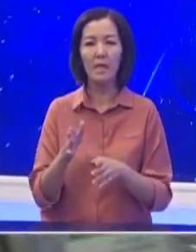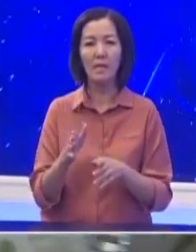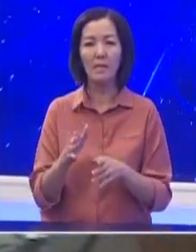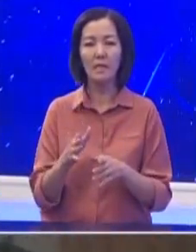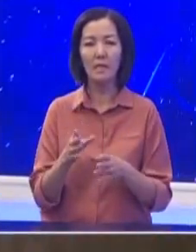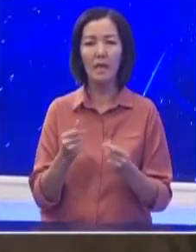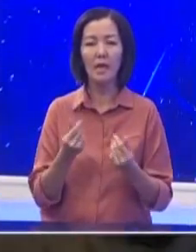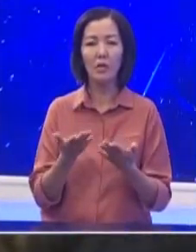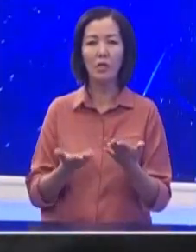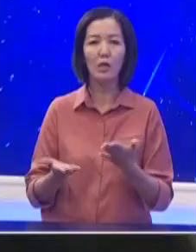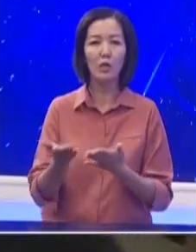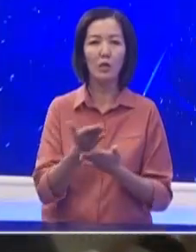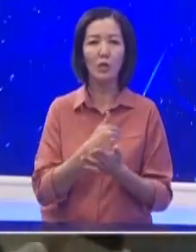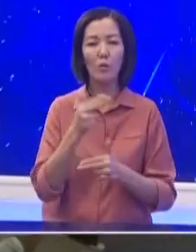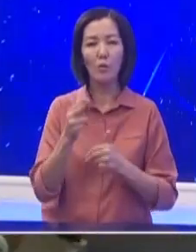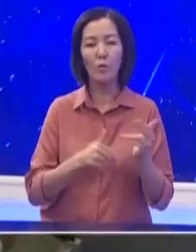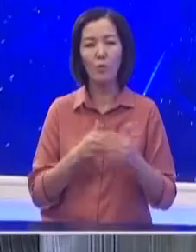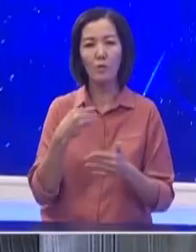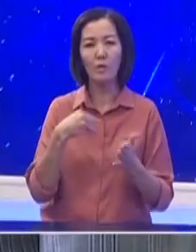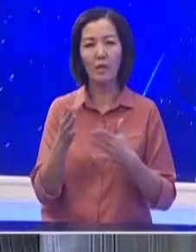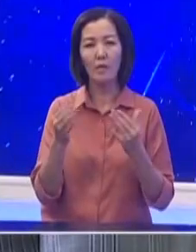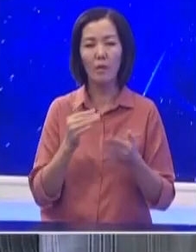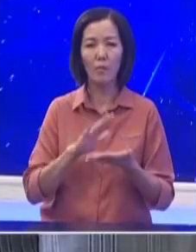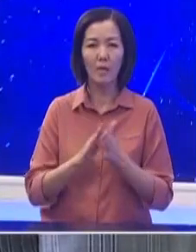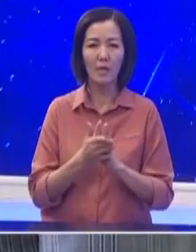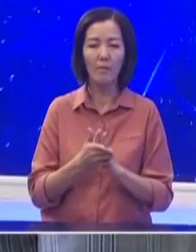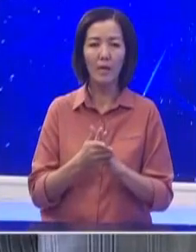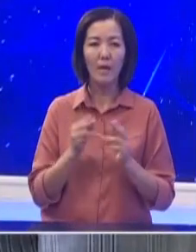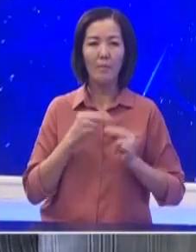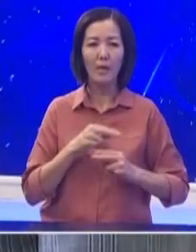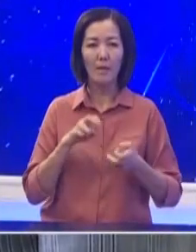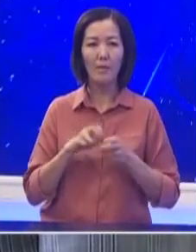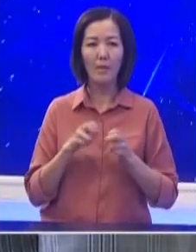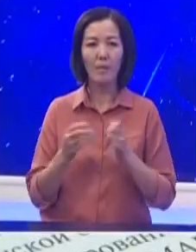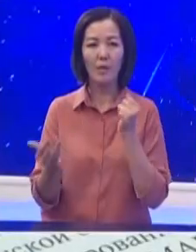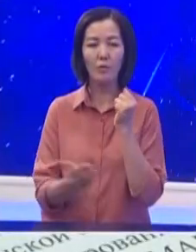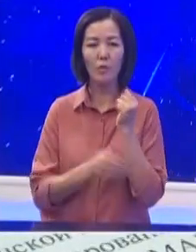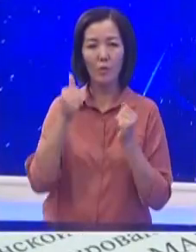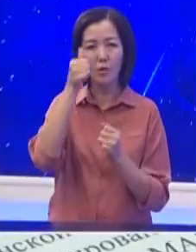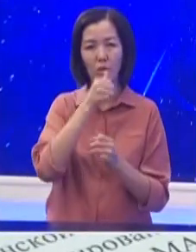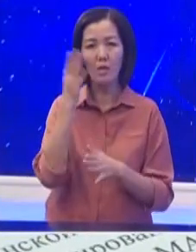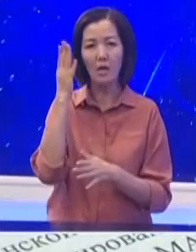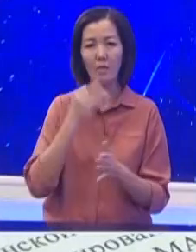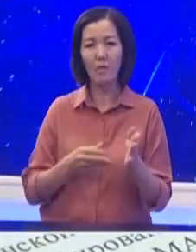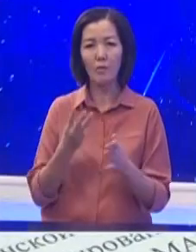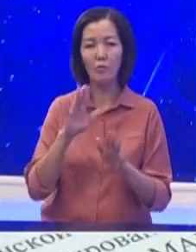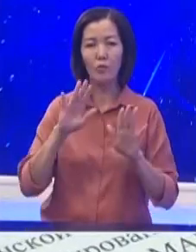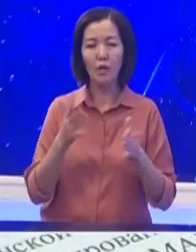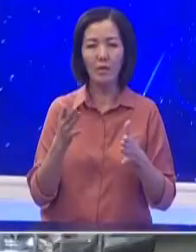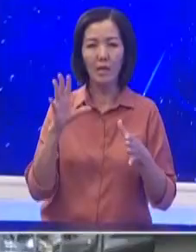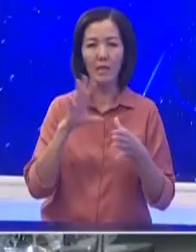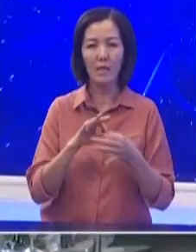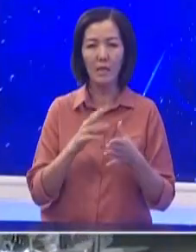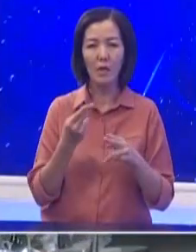алу, құрылыс, сатып алу, сату келісім шарттары және еңбек даулары. Соңғысы бойынша былтыр Алматы облысында 3 жағдай тіркелген.